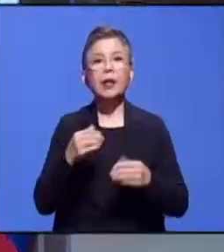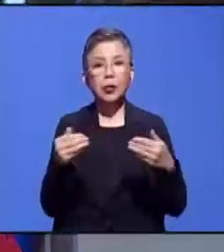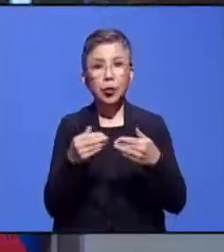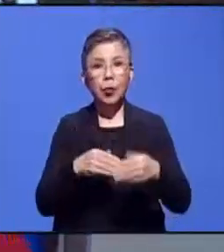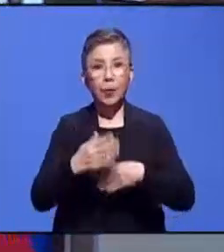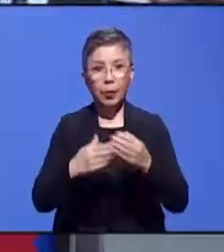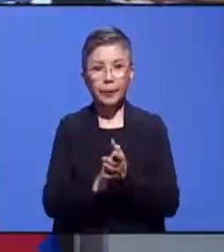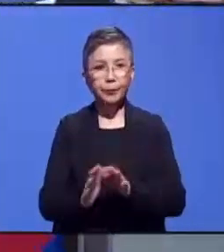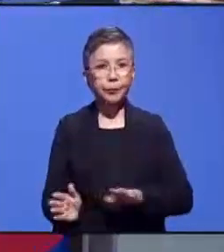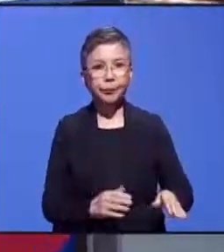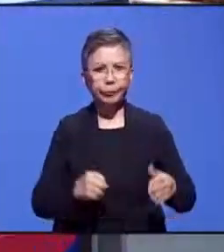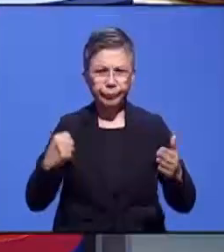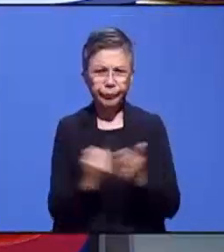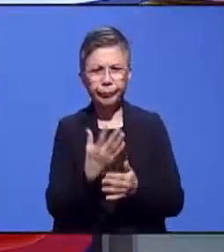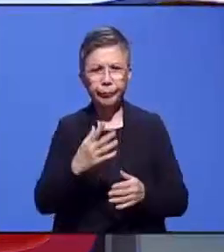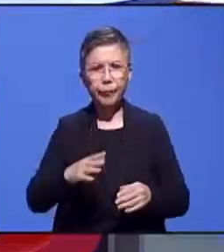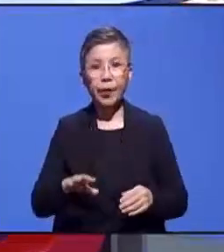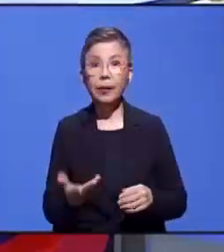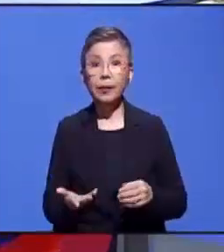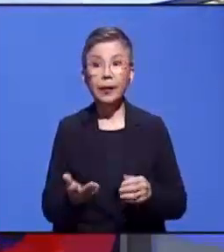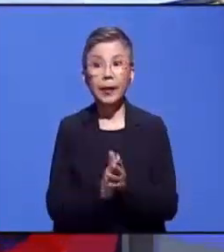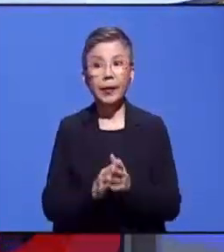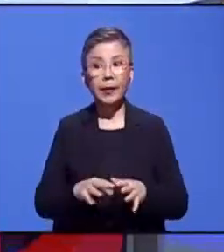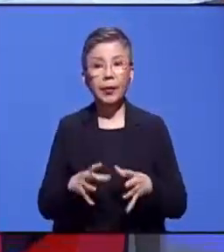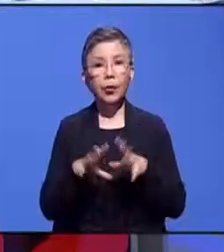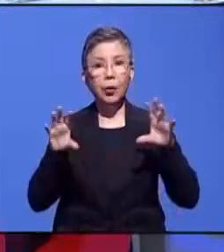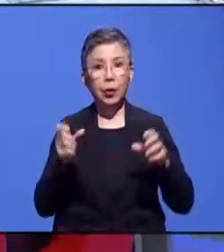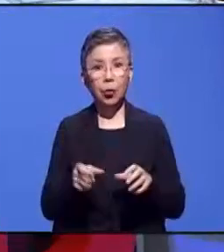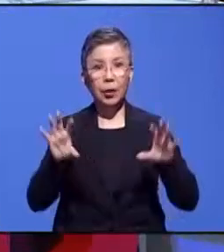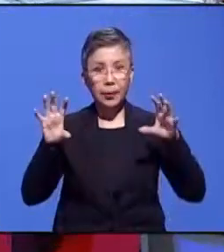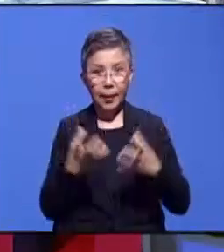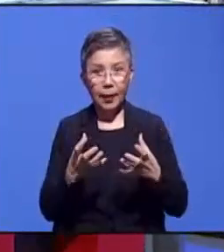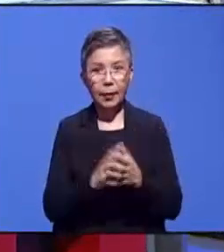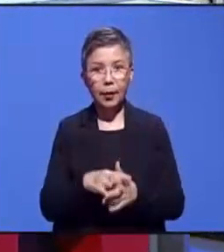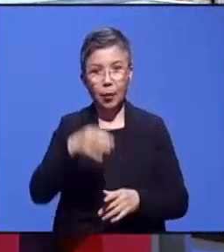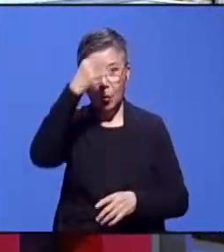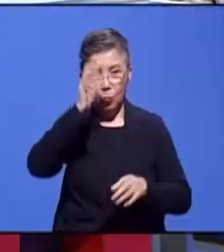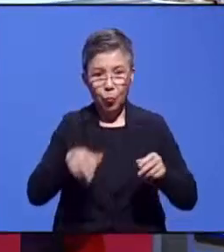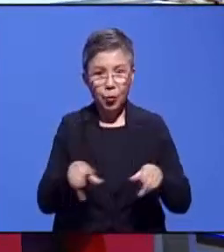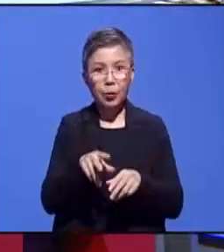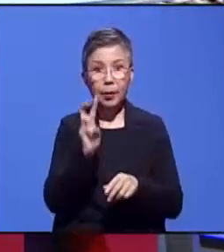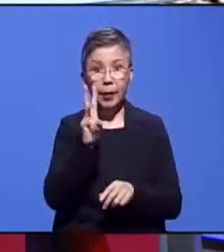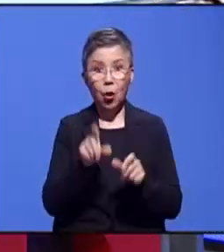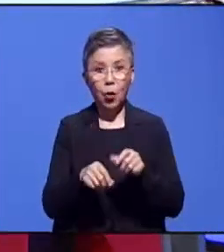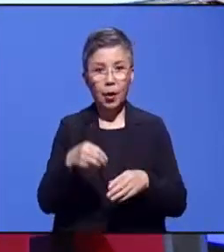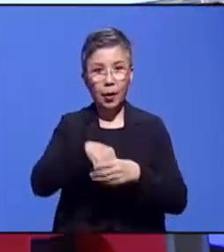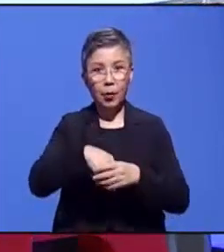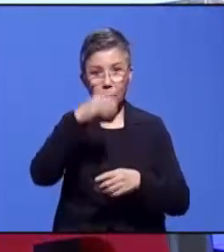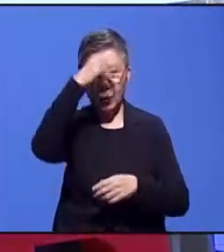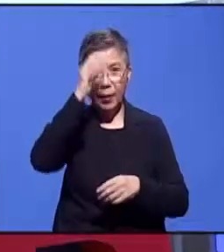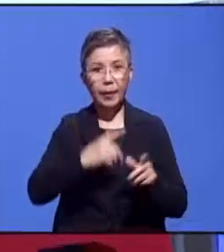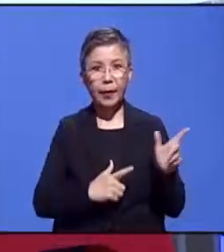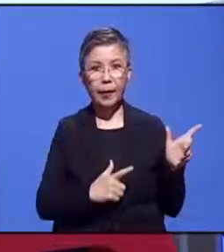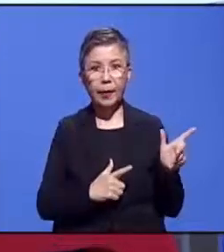Pemirsa, kecelakaan maut terjadi di Sragen, Jawa Tengah. Minggu tengah malam, mobil patroli dengan 3 penumpang, anggota polisi dan